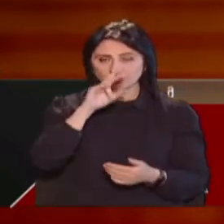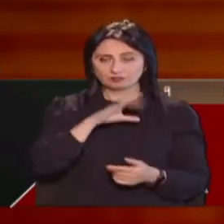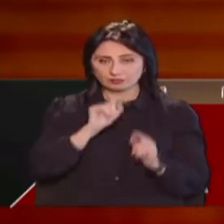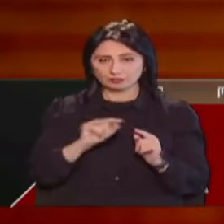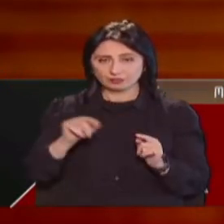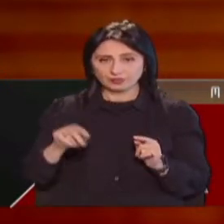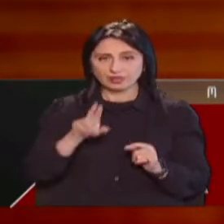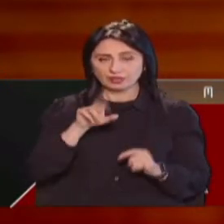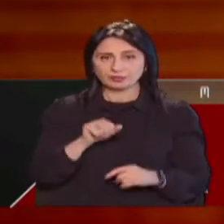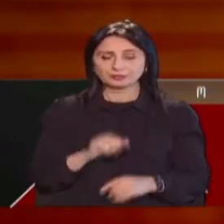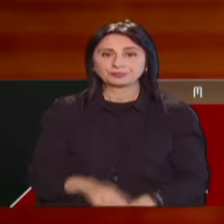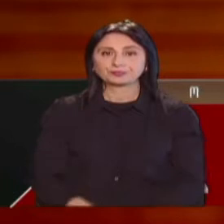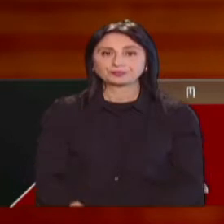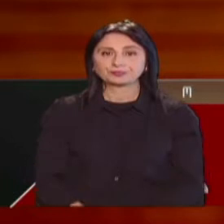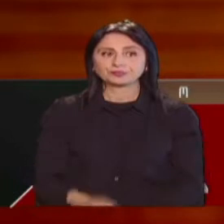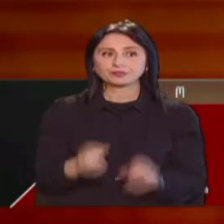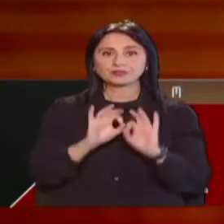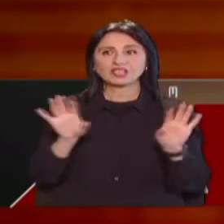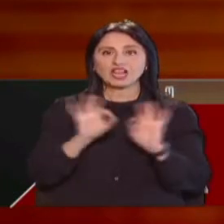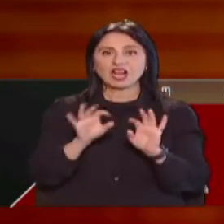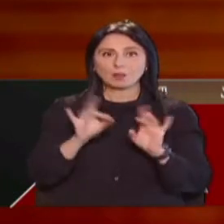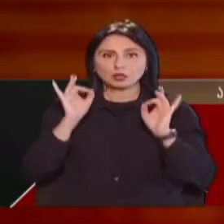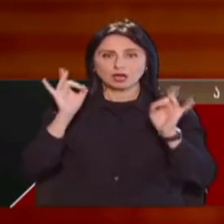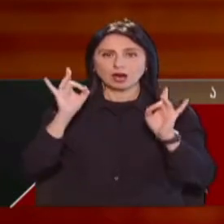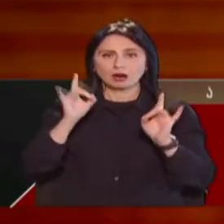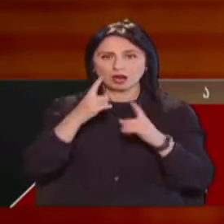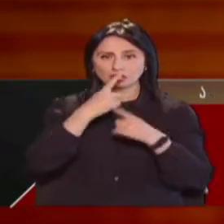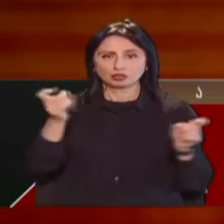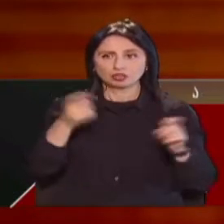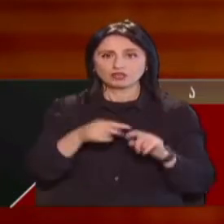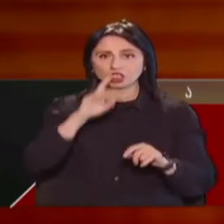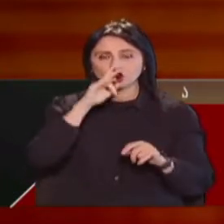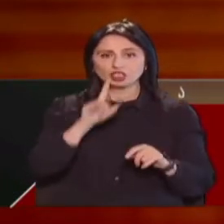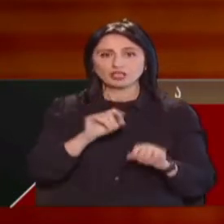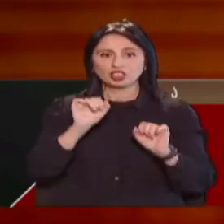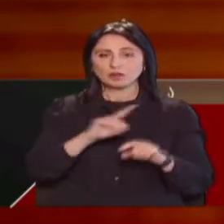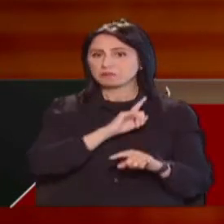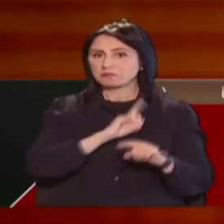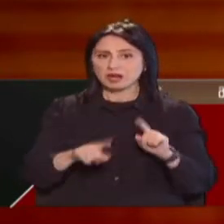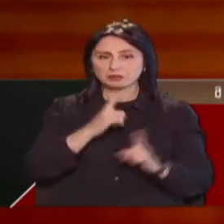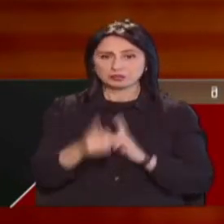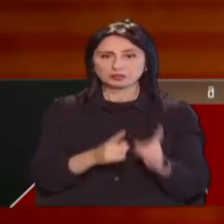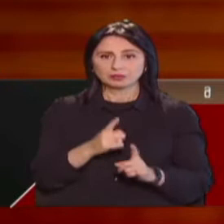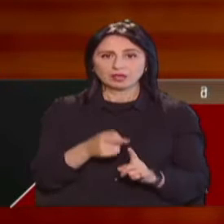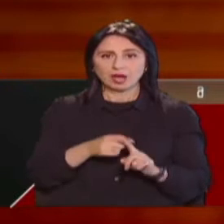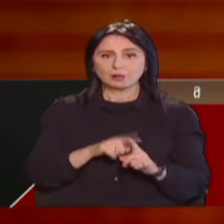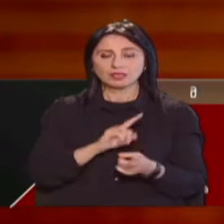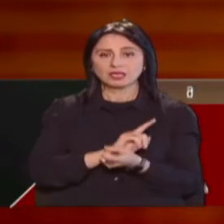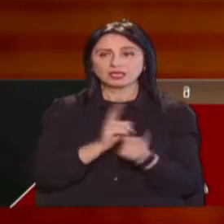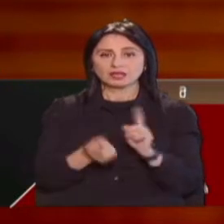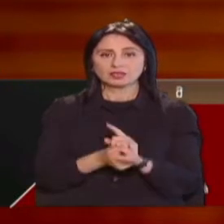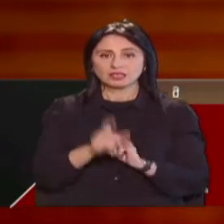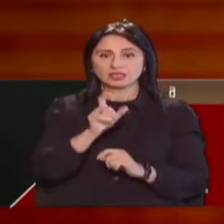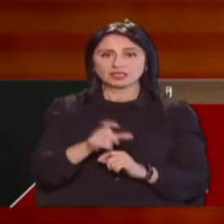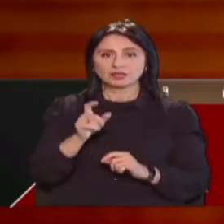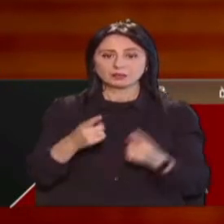გარკვეული შეცდომები და გამოაცხადოს განგაში იმ მიზნით რომ ეს შეცდომები რაც შეიძლება სწრაფად გამოსწორდეს ამის ნაცვლად